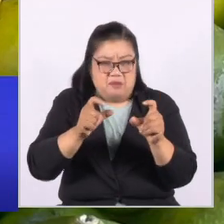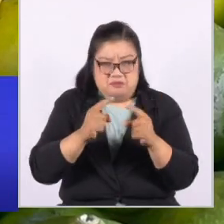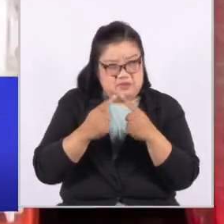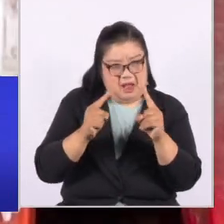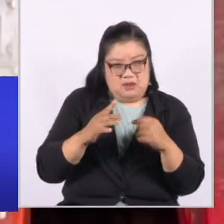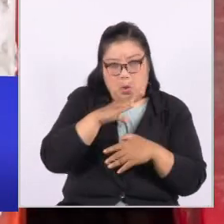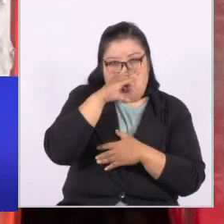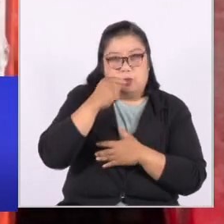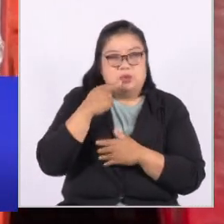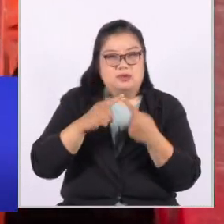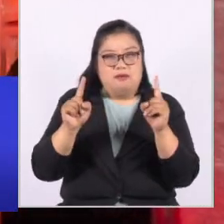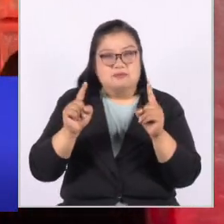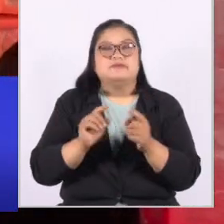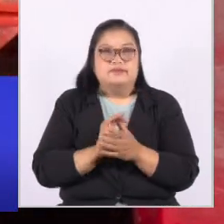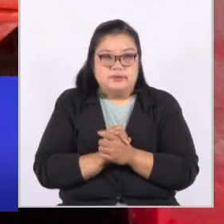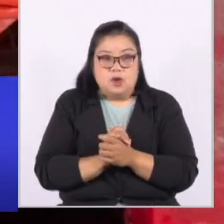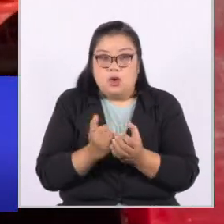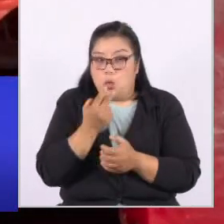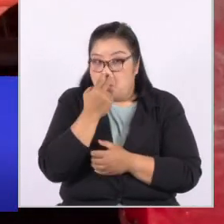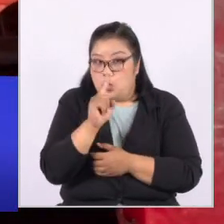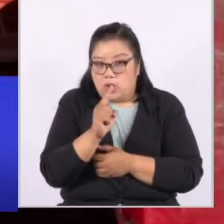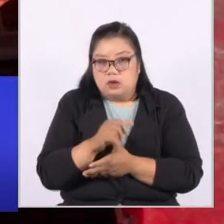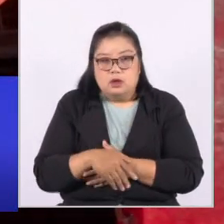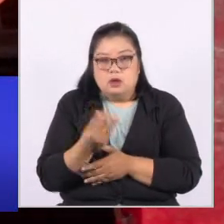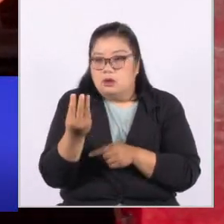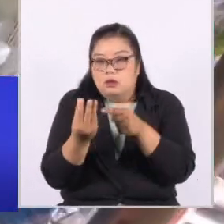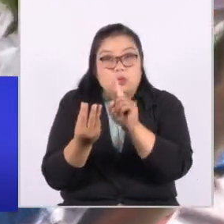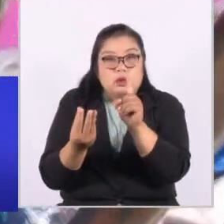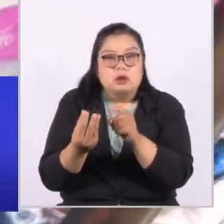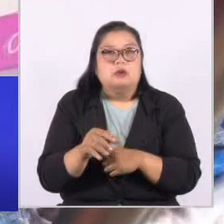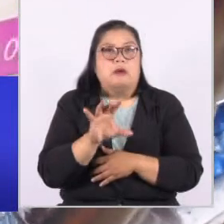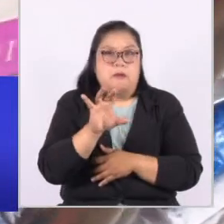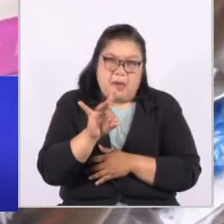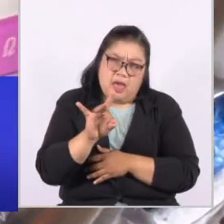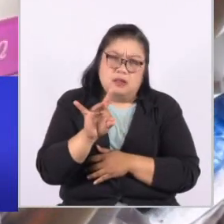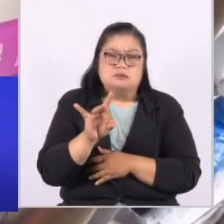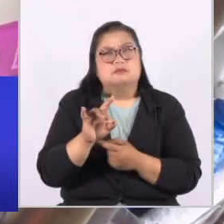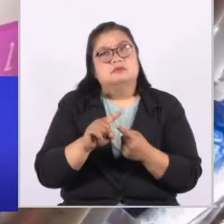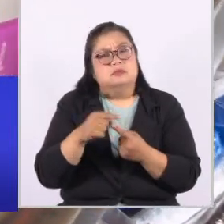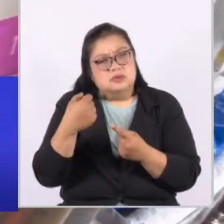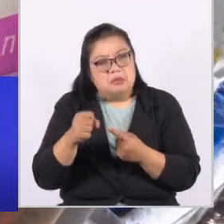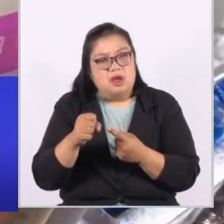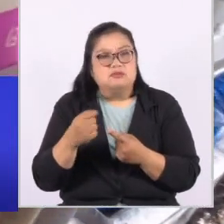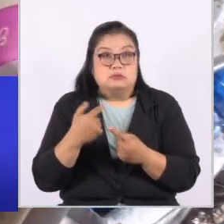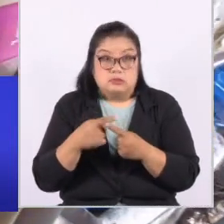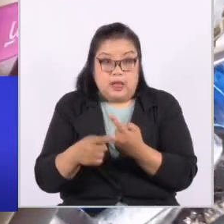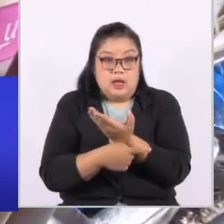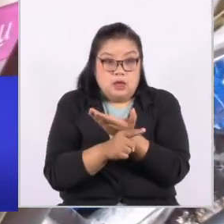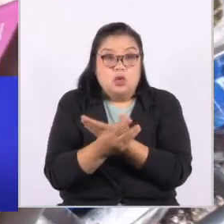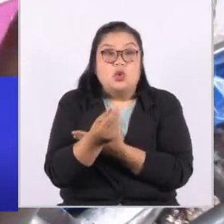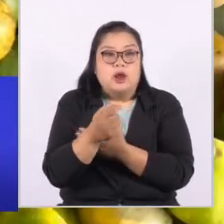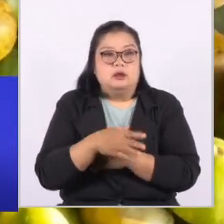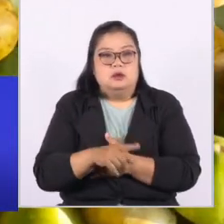เค้าบอกว่าตอนนี้ปาเข้าไปเนี่ยถ้าเฉลี่ยแล้วลูกละ 8-10บาทเข้าไปแล้วนะคะต่อลูกนะส่วนกิโลกรัมนี้ก็ประมาณ